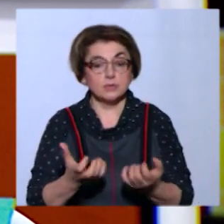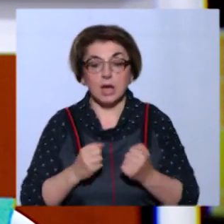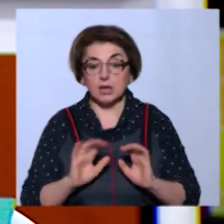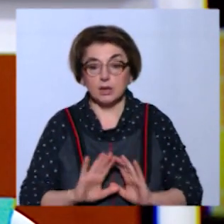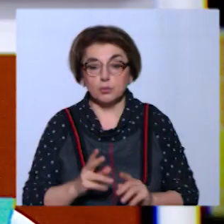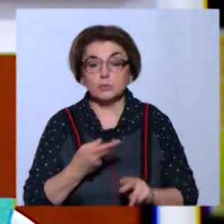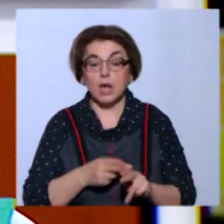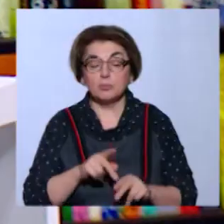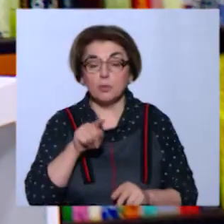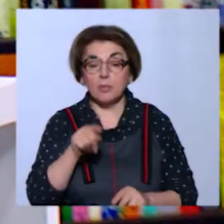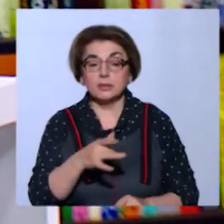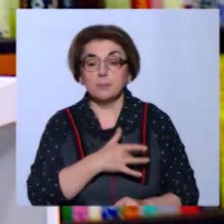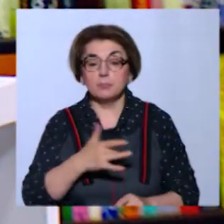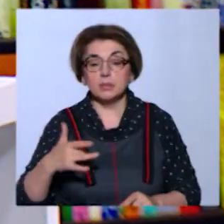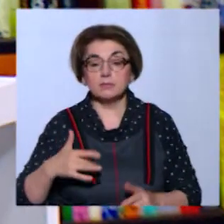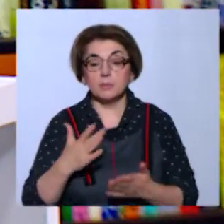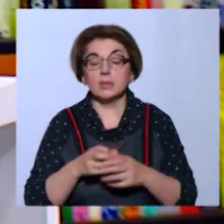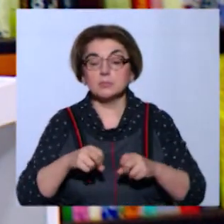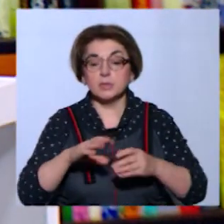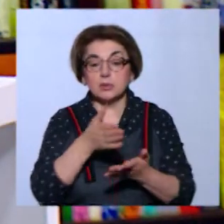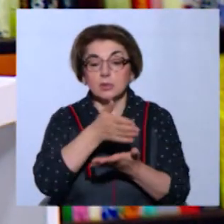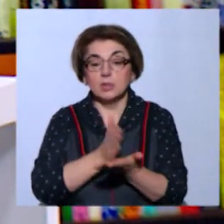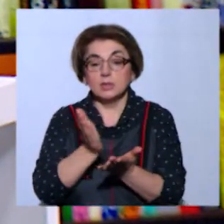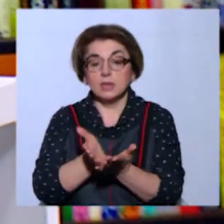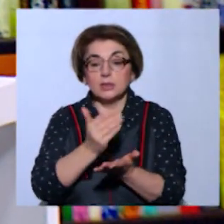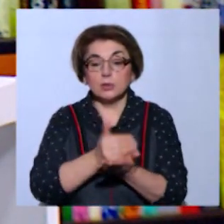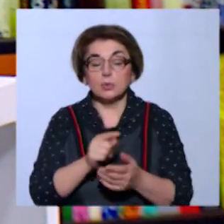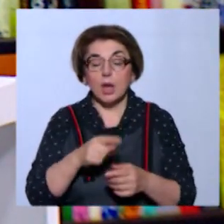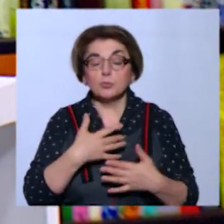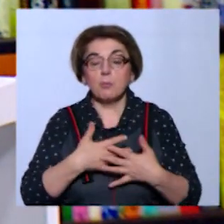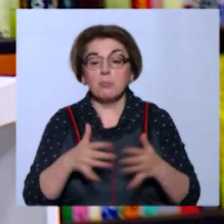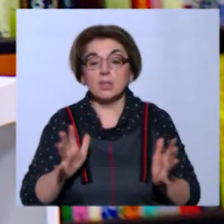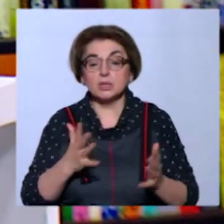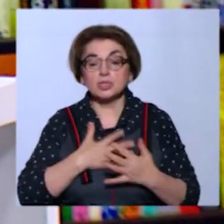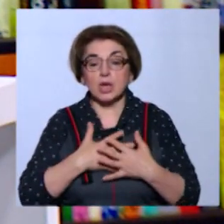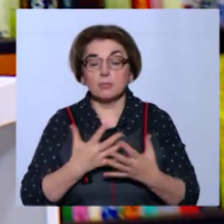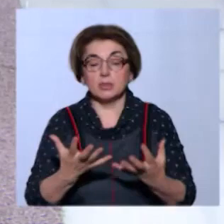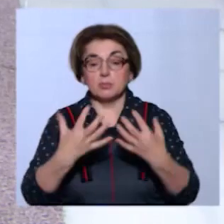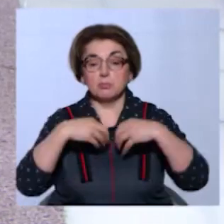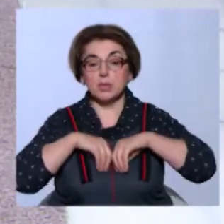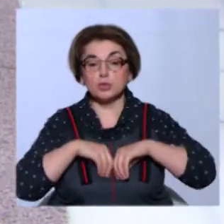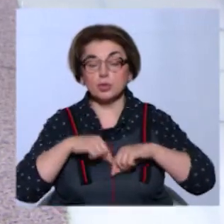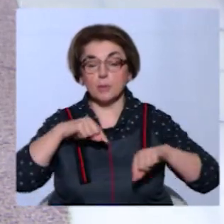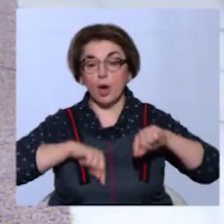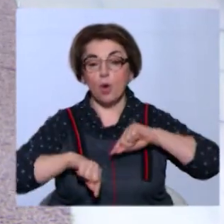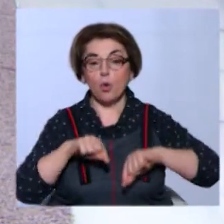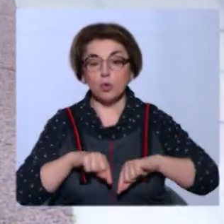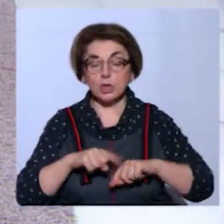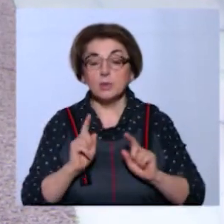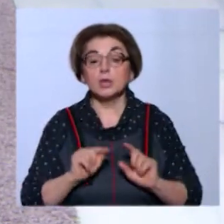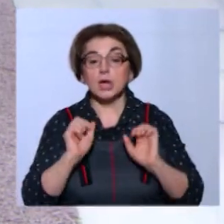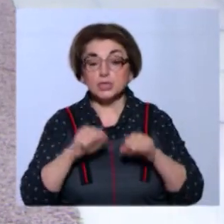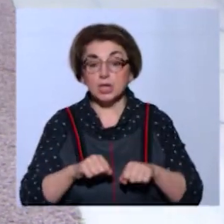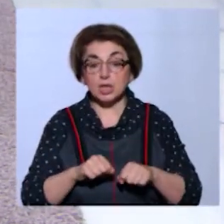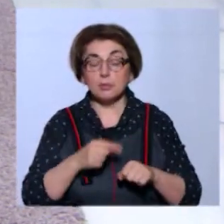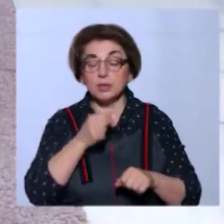ფილტვები დატეხრულია და მეტი ჟანგბადი მიეწოდება ორგანიზმს. რაც შეეხება სისხლის მიმოქცევის